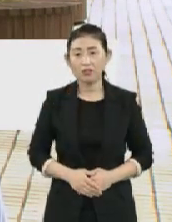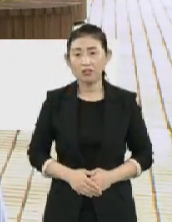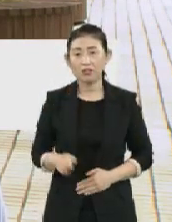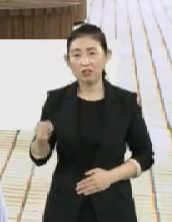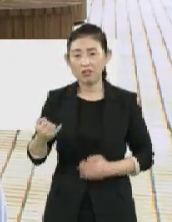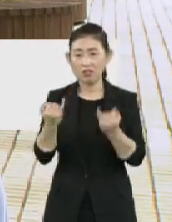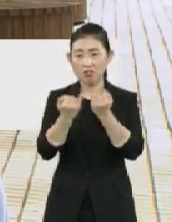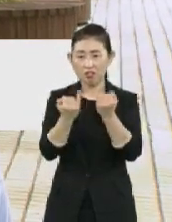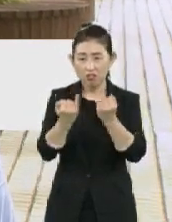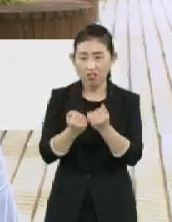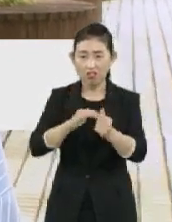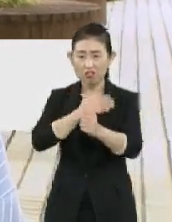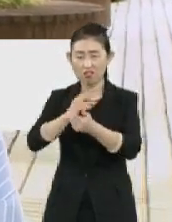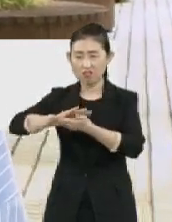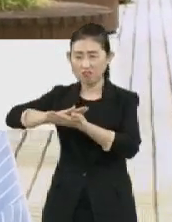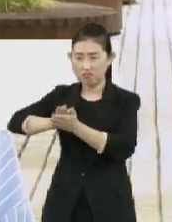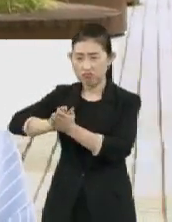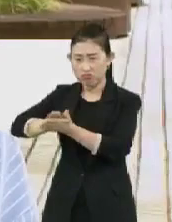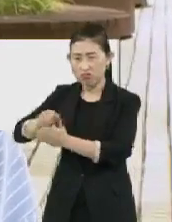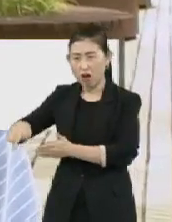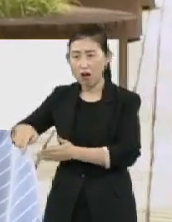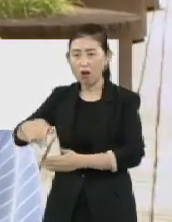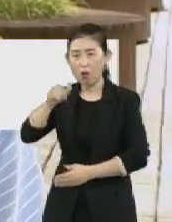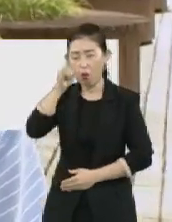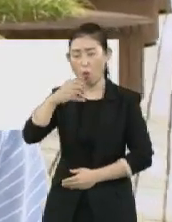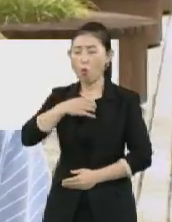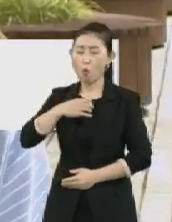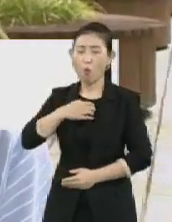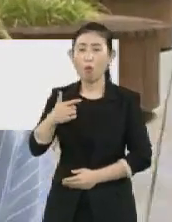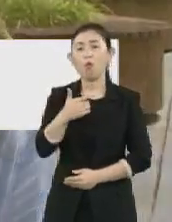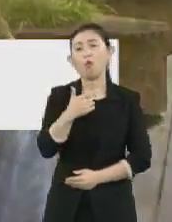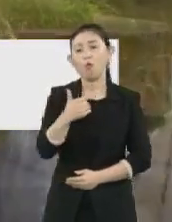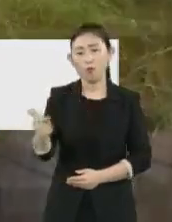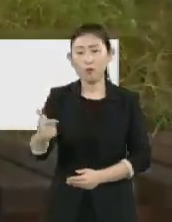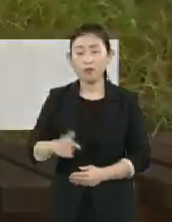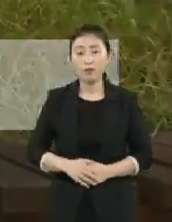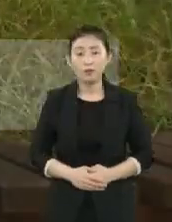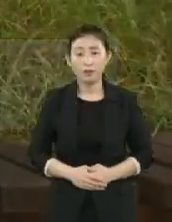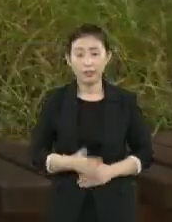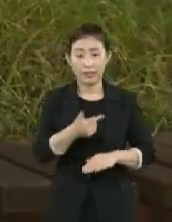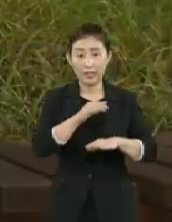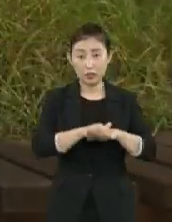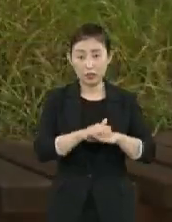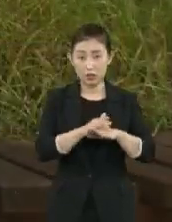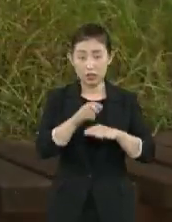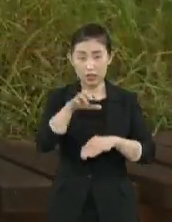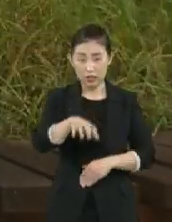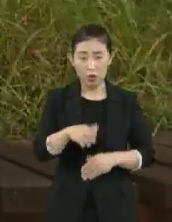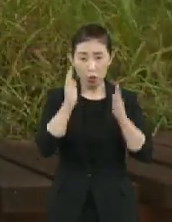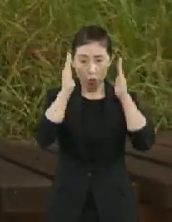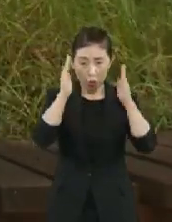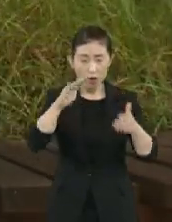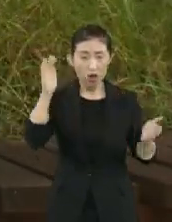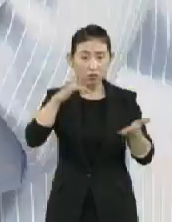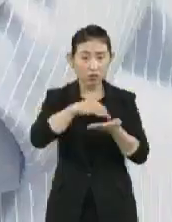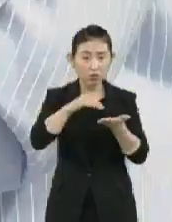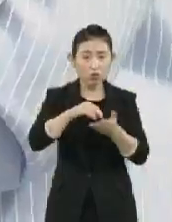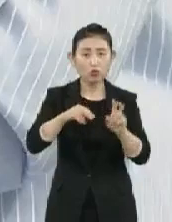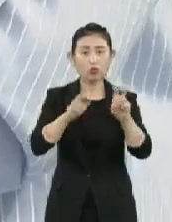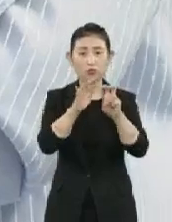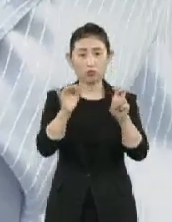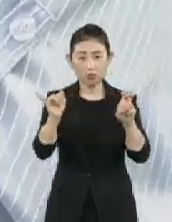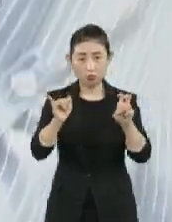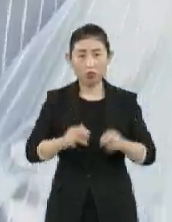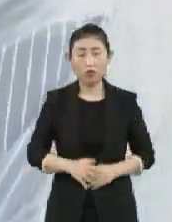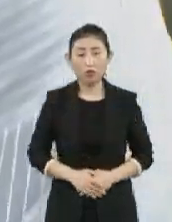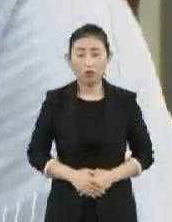mercy, especially to women and the women's rights. 대전에서 공부 중인 아프가니스탄 학생은 20여 명